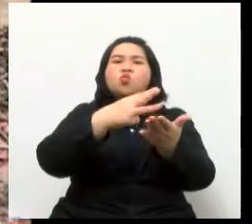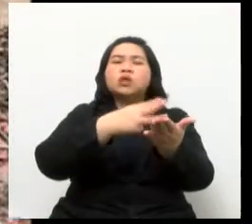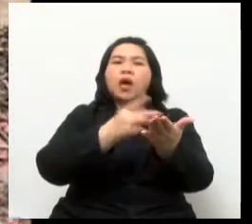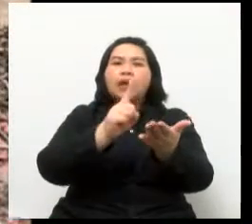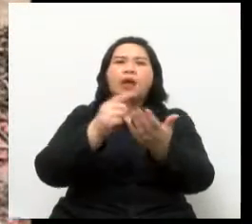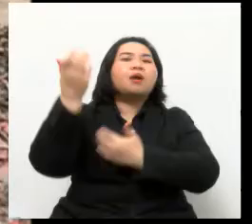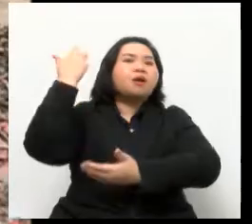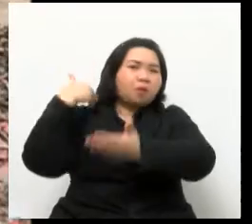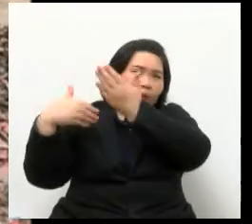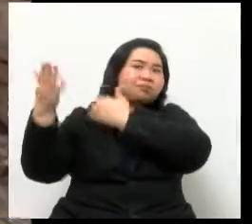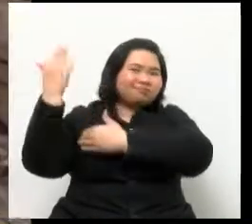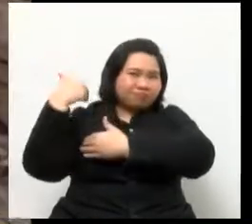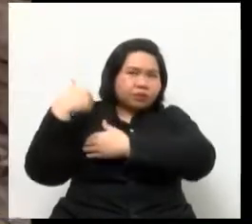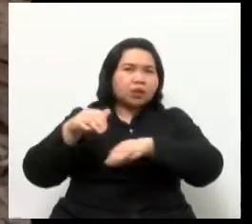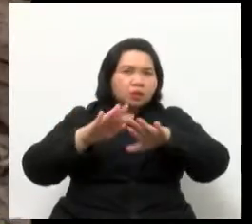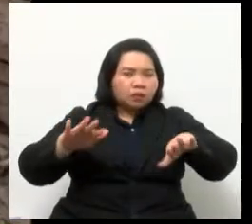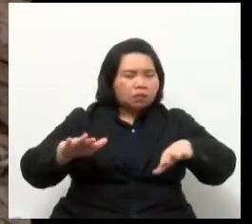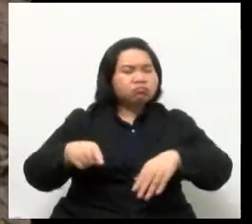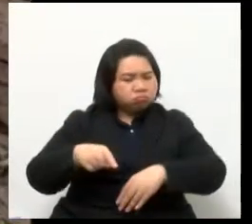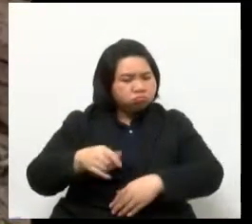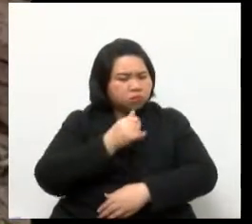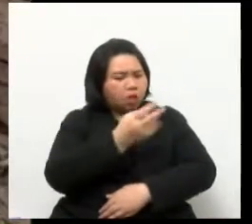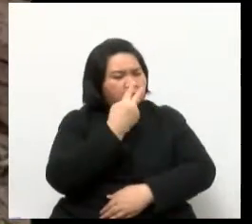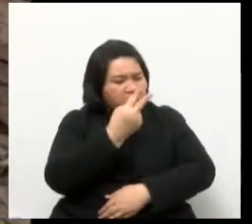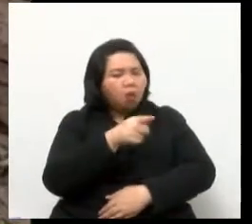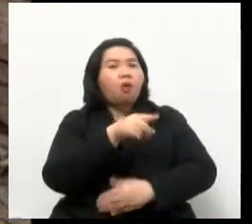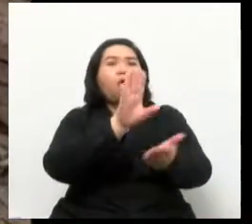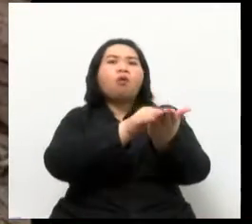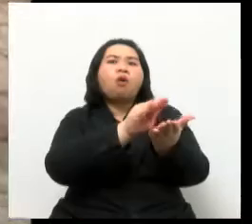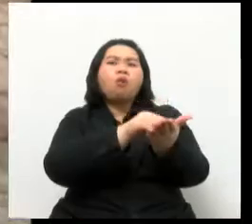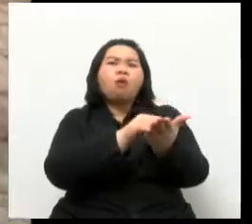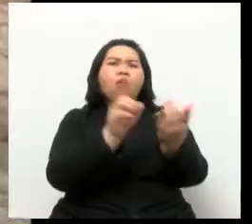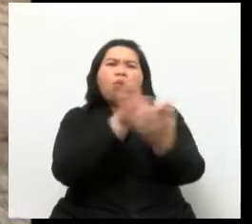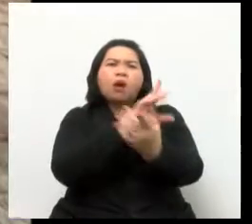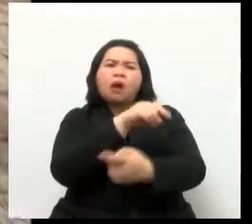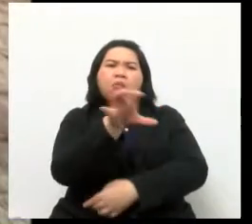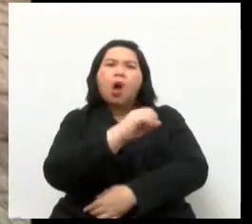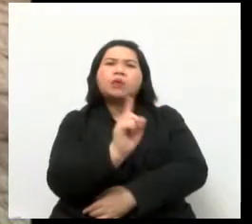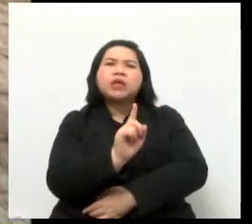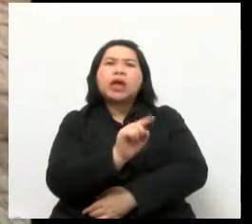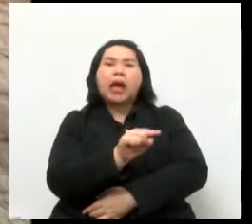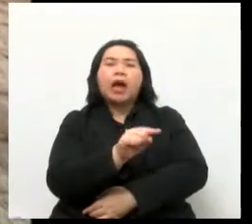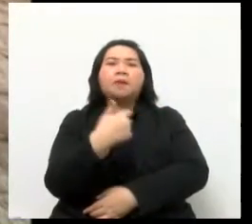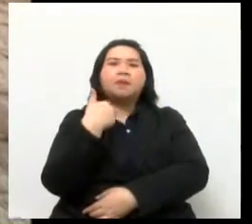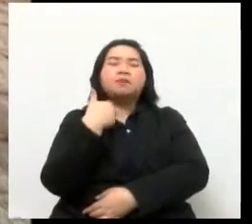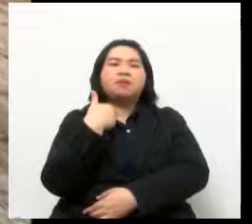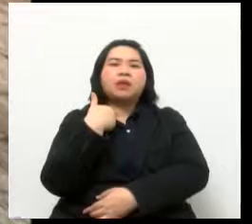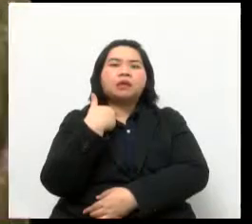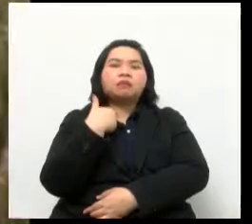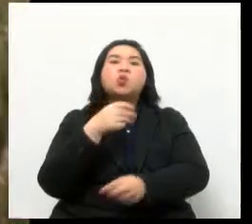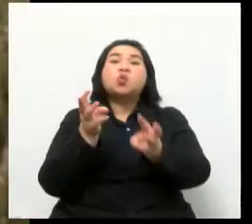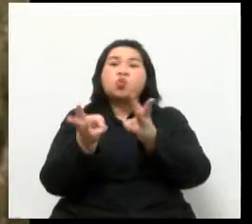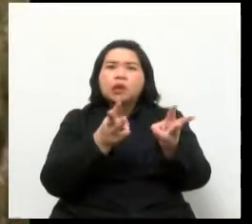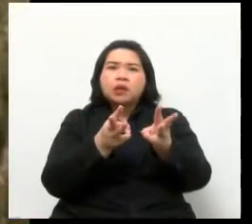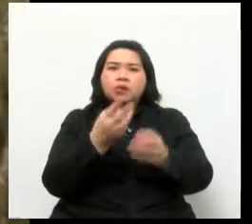สตร์นักเรียนได้สืบค้นข้อมูลประวัติความเป็นมาของประเพณีจุดประทีปตีนกาโดยใช้วิธีการ